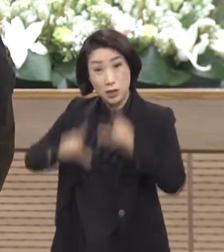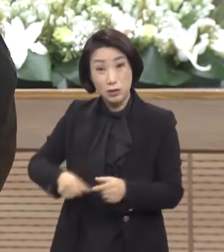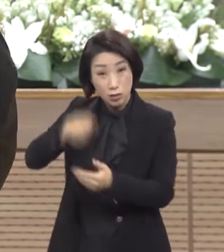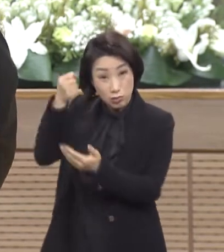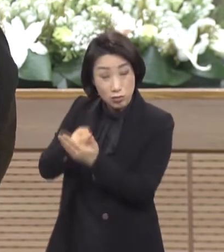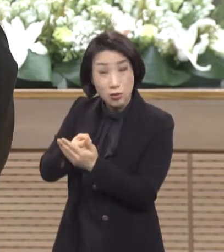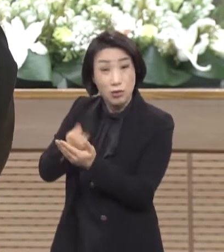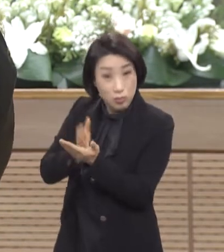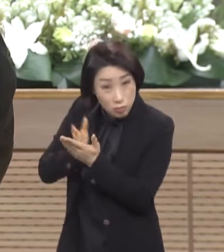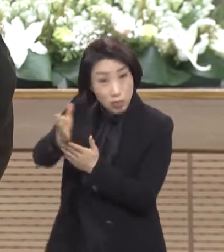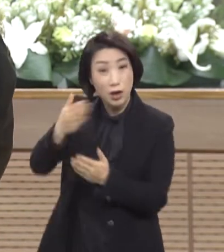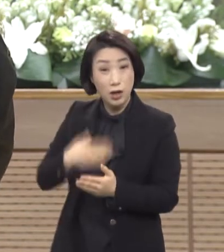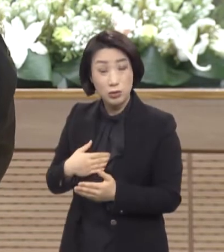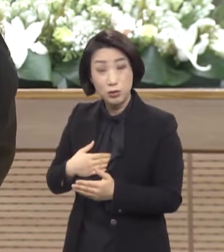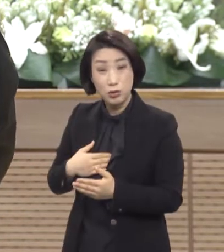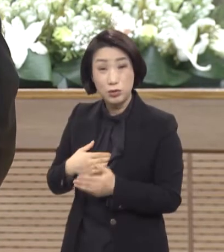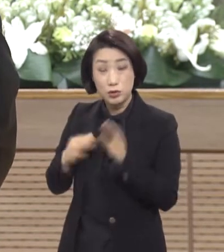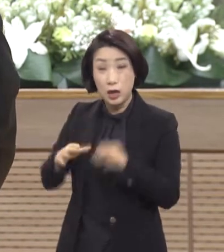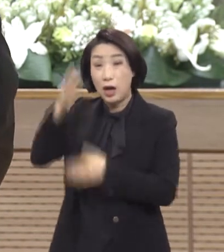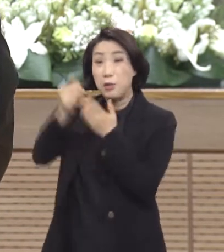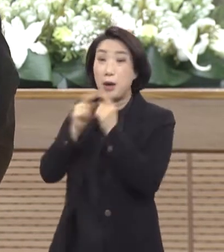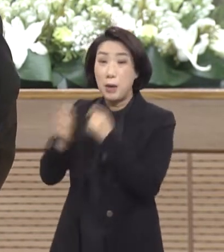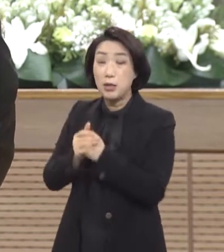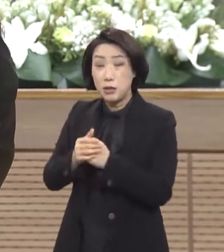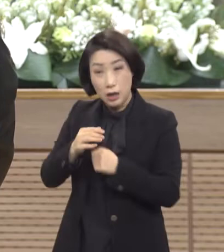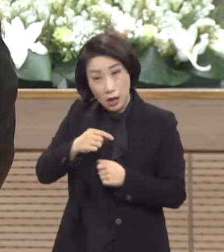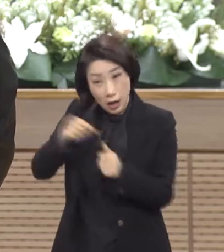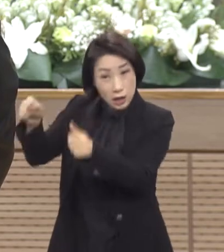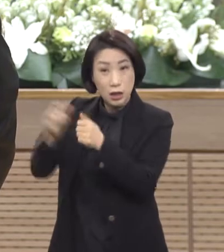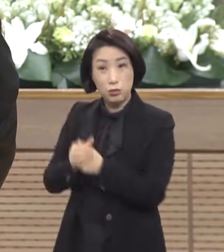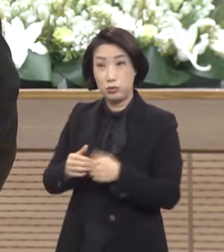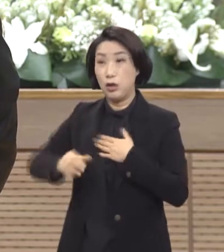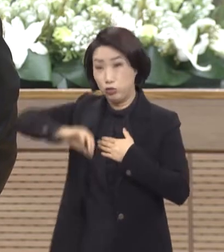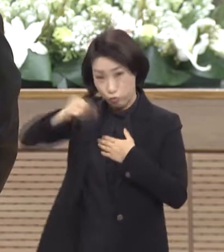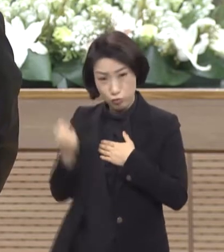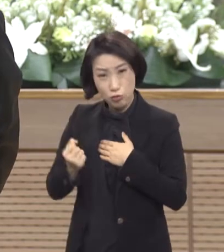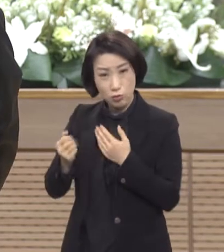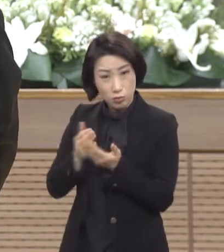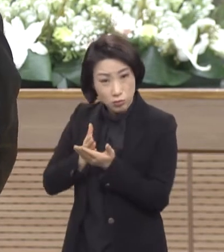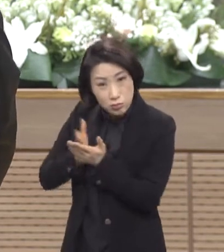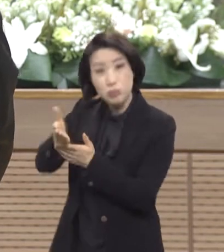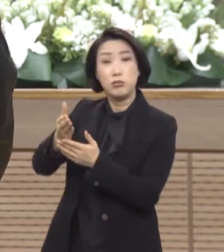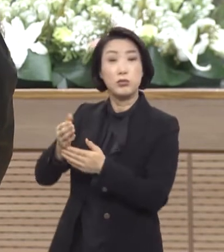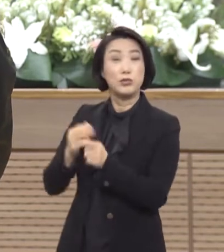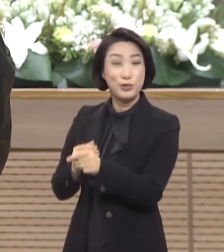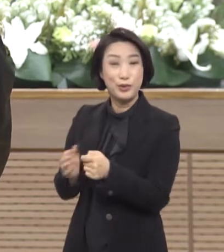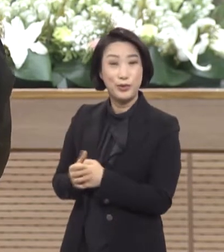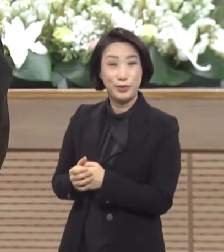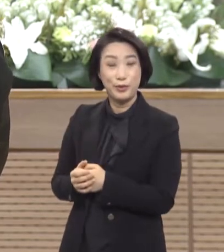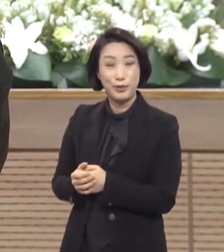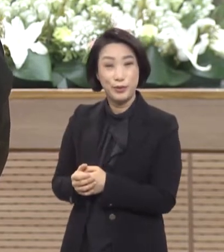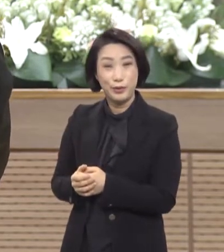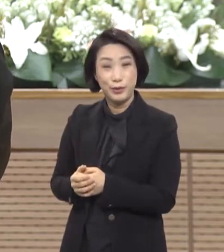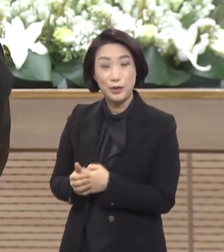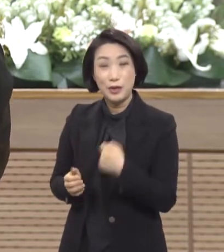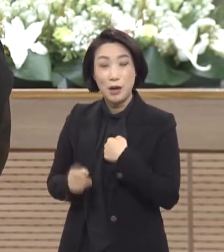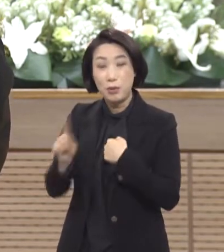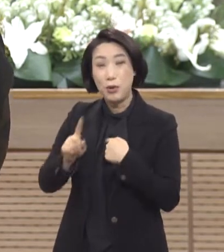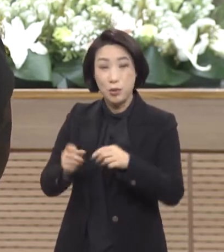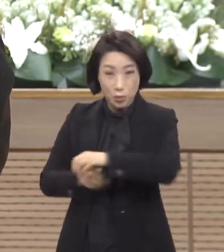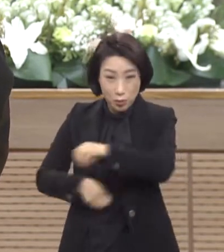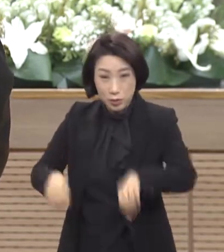뭐 죽어도 하나님 말씀에 가라면 가겠다는데 뭐 응? 뭐 나는